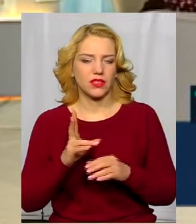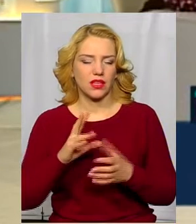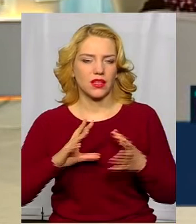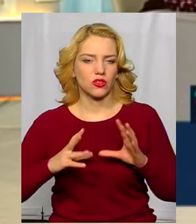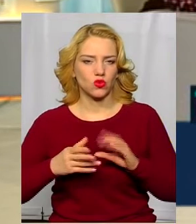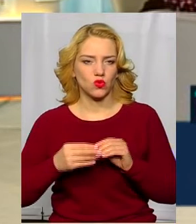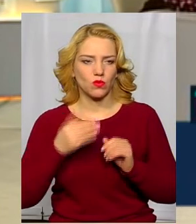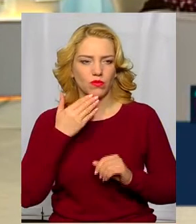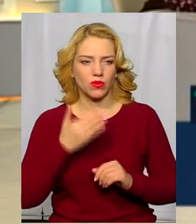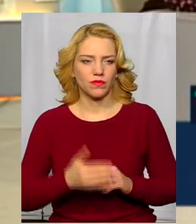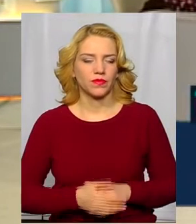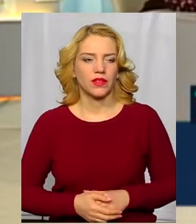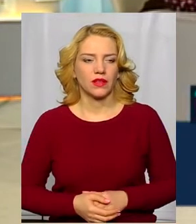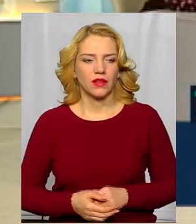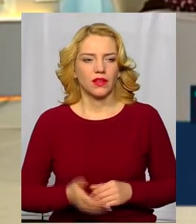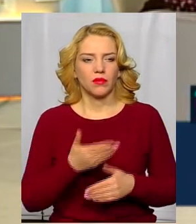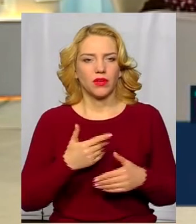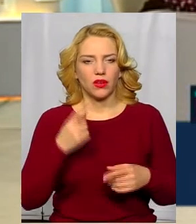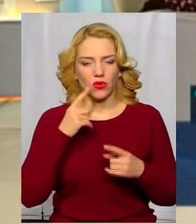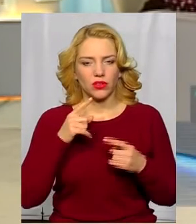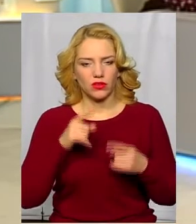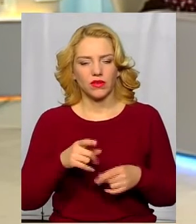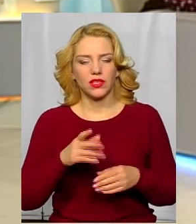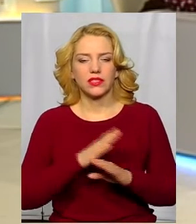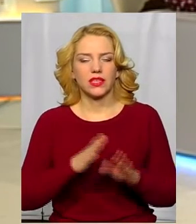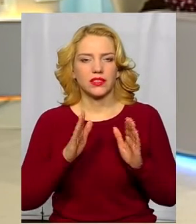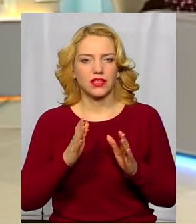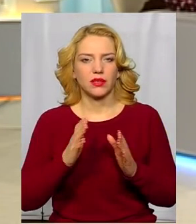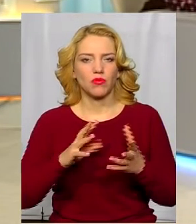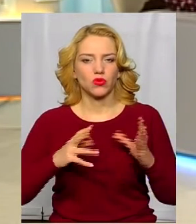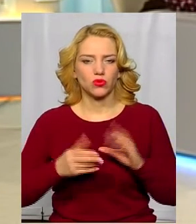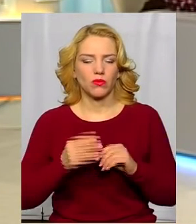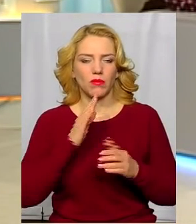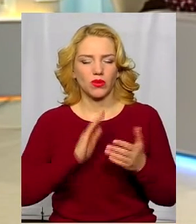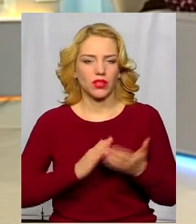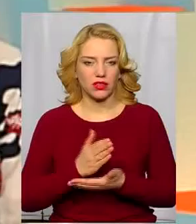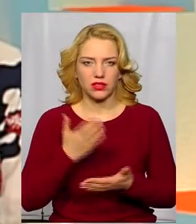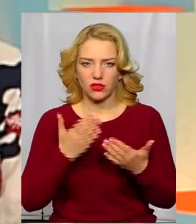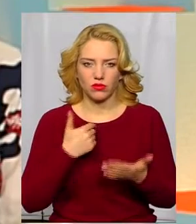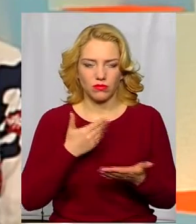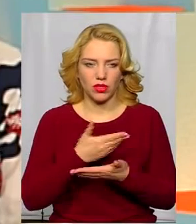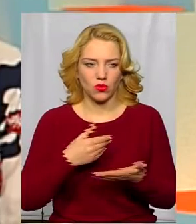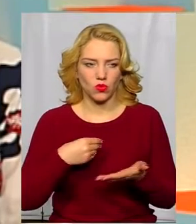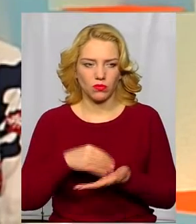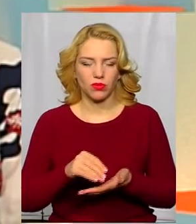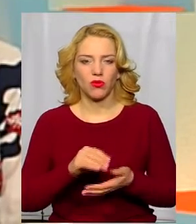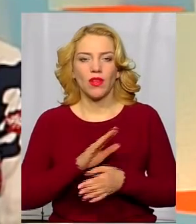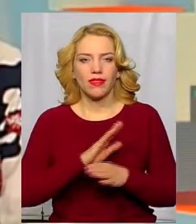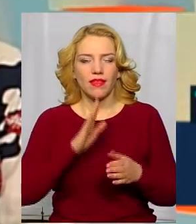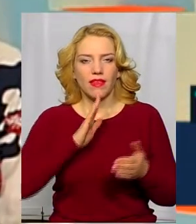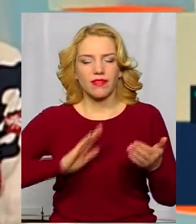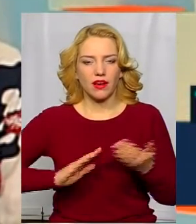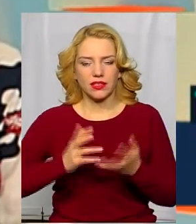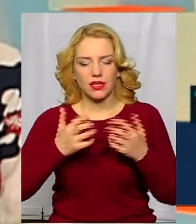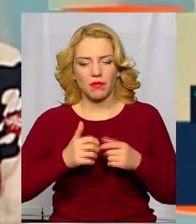суму? Ми орієнтувалися не тільки по сумі, а й по якості. Тобто, якщо ми закупимо неякісне, то воно не буде довго служити і не буде